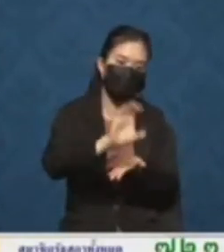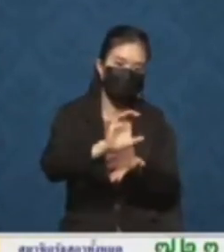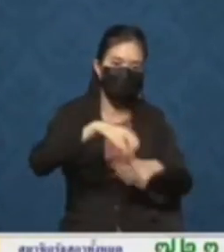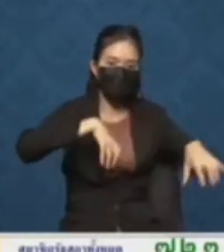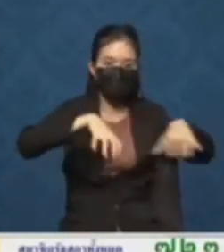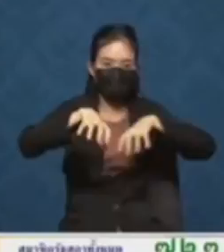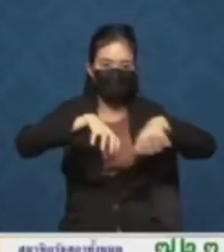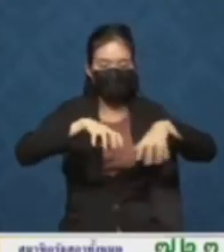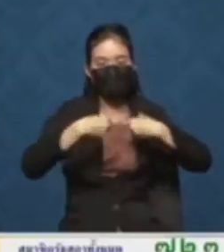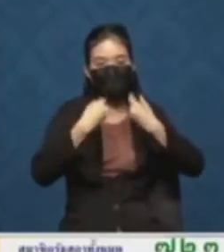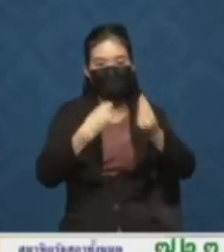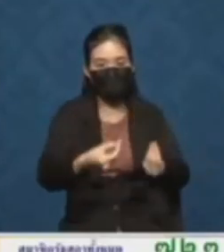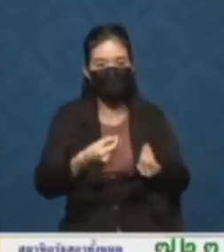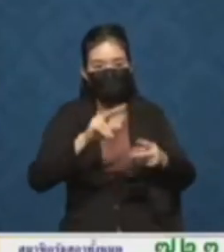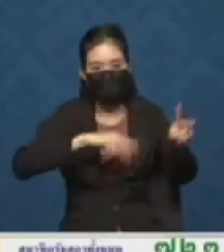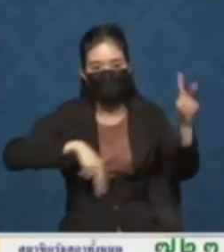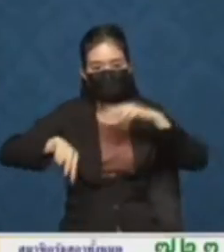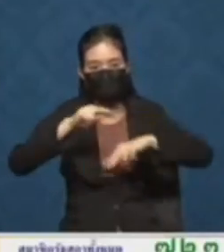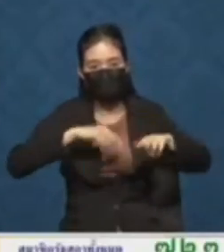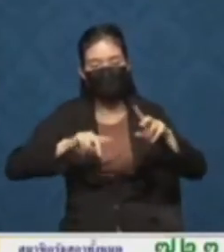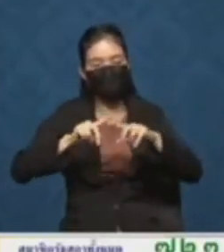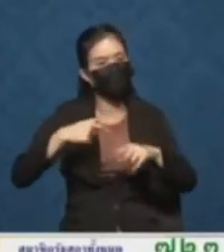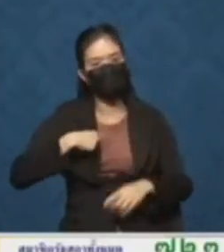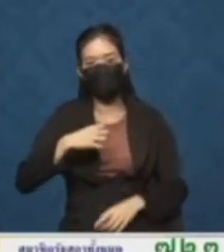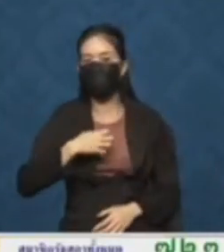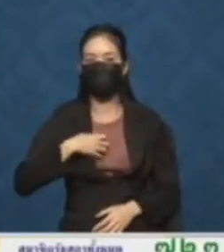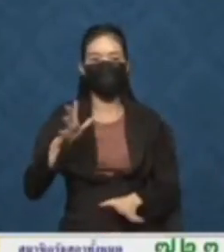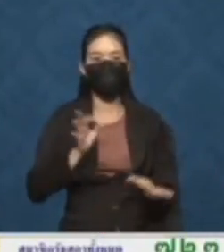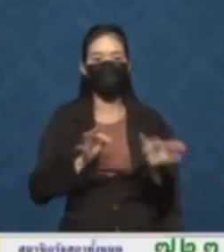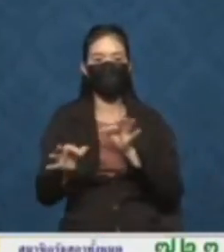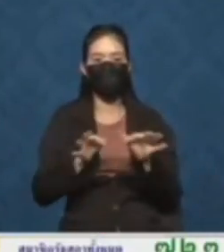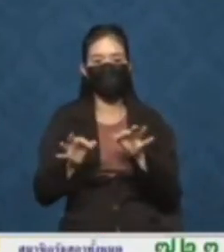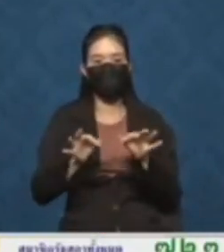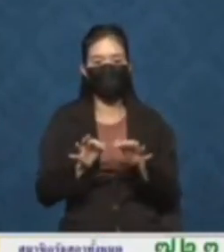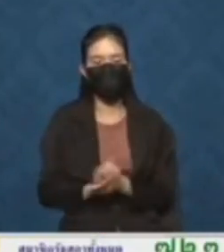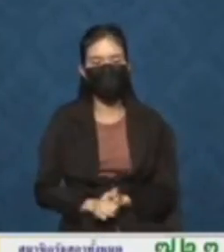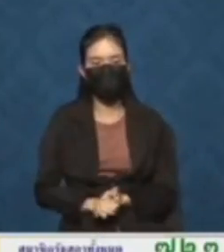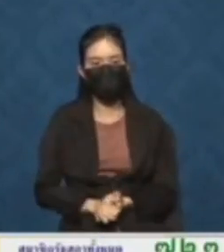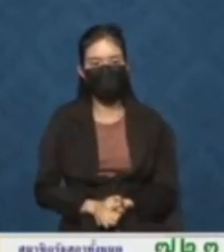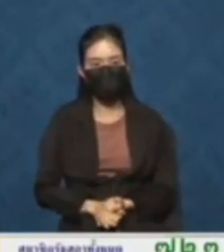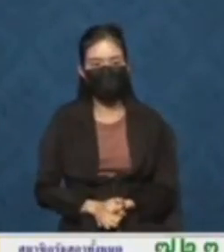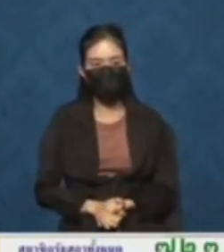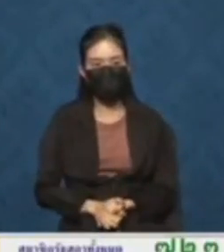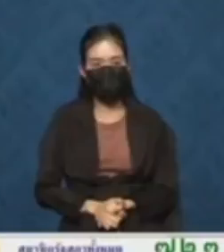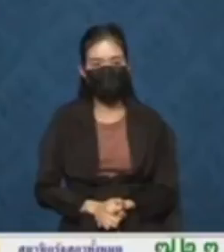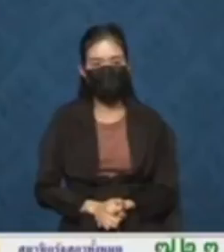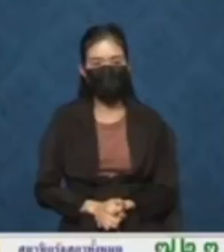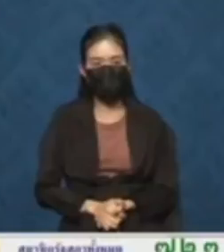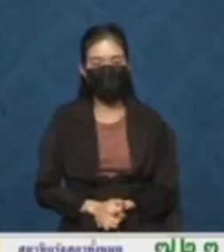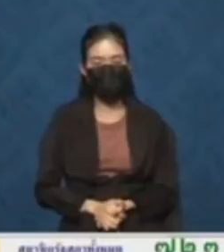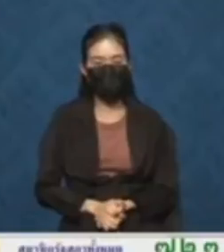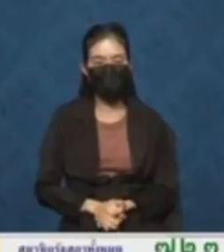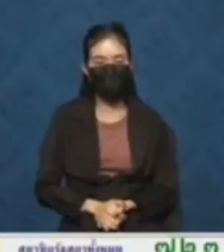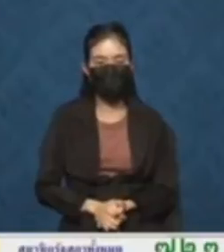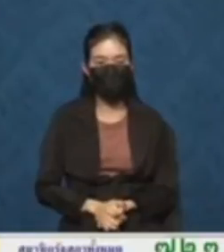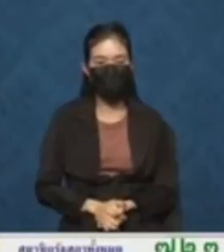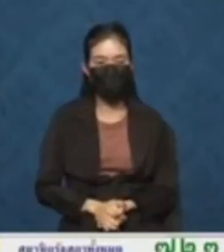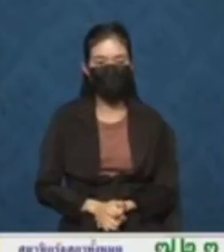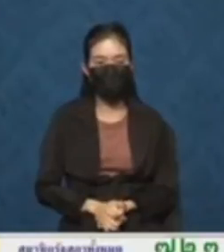ไรผมไม่อธิบายนะครับเป็นต้นนะครับประเด็นนี้ก็